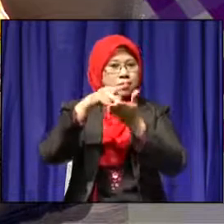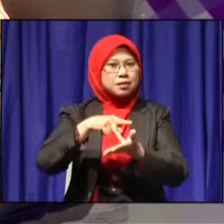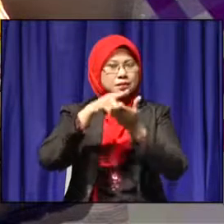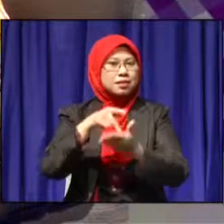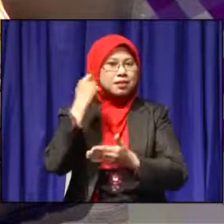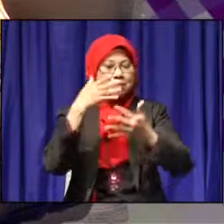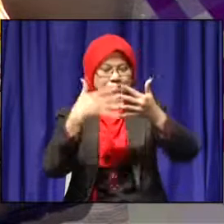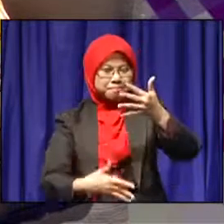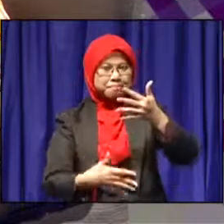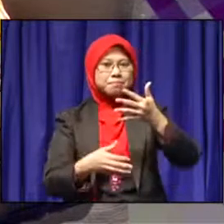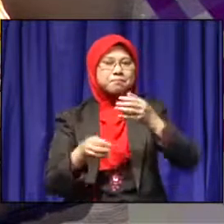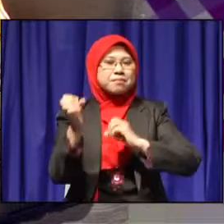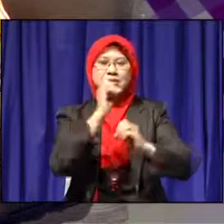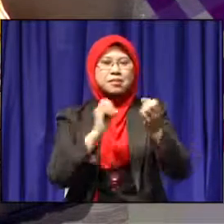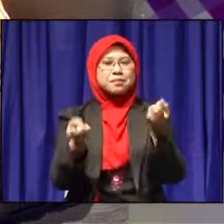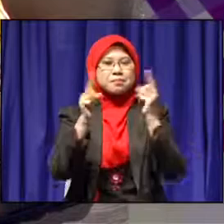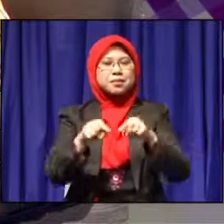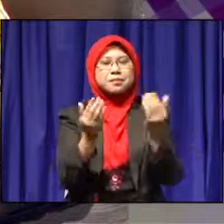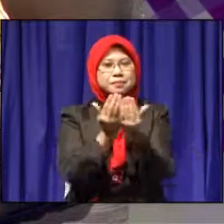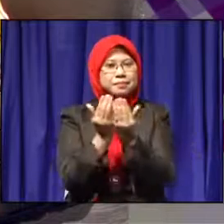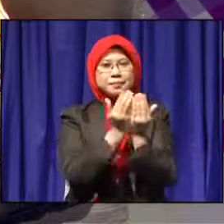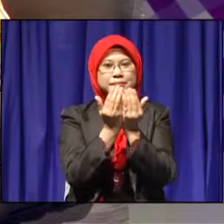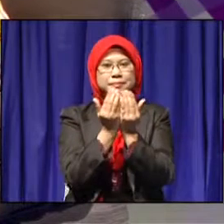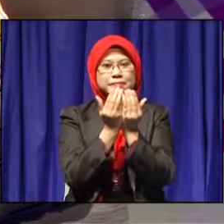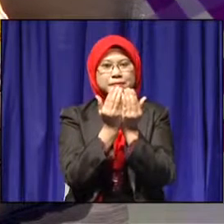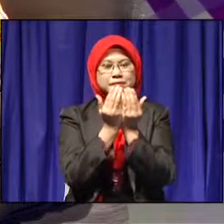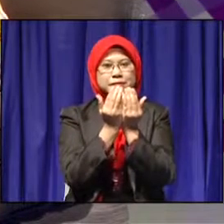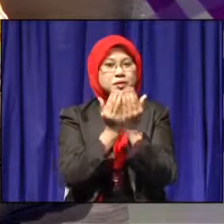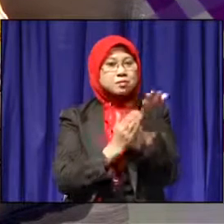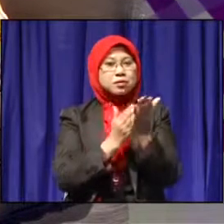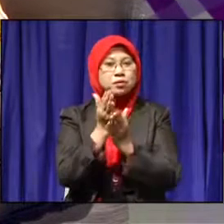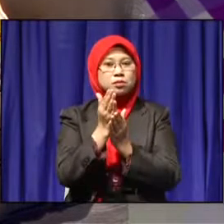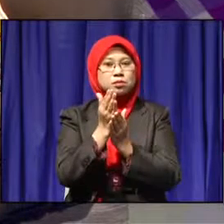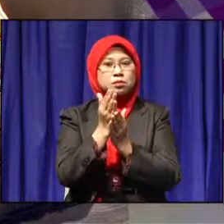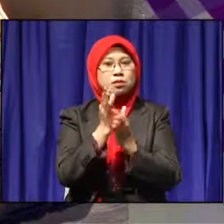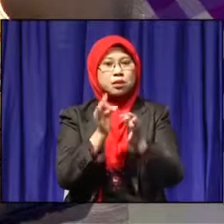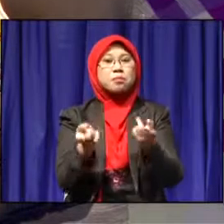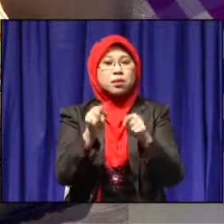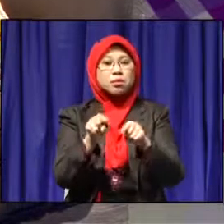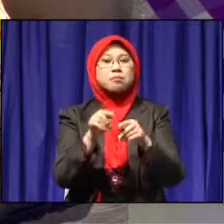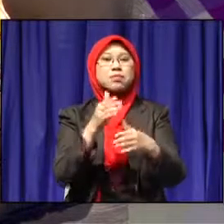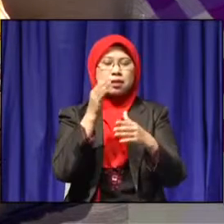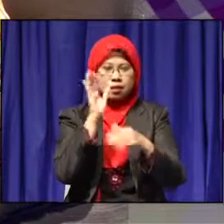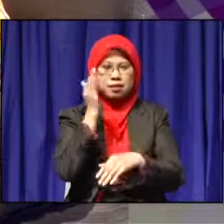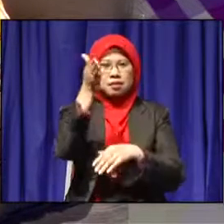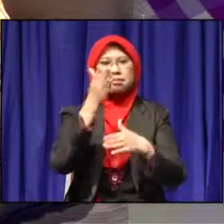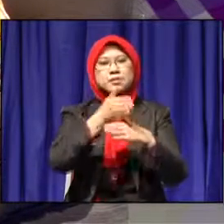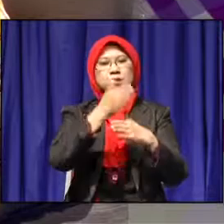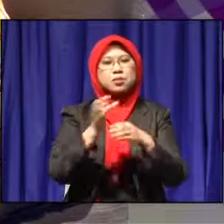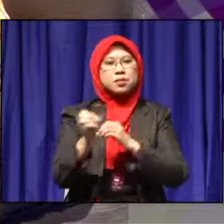tekan tadi itu tidak berlaku di sekolah dan sekaligus mengganggu pengoperasian di sekolah